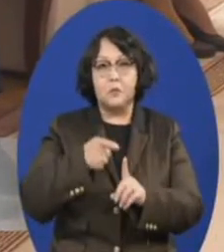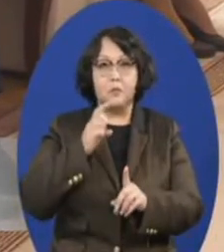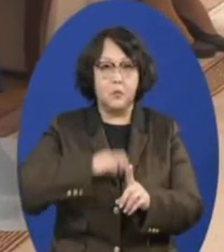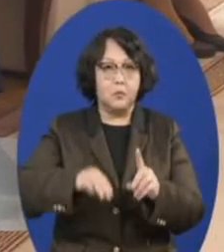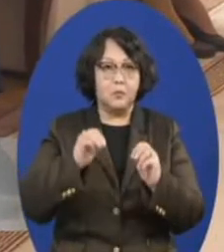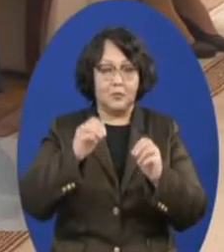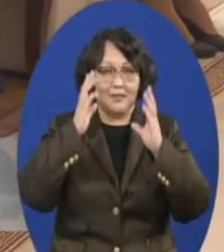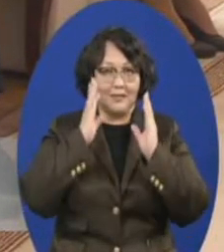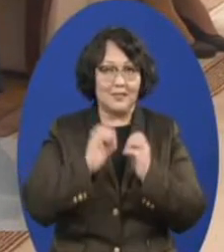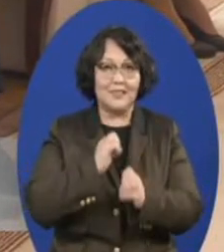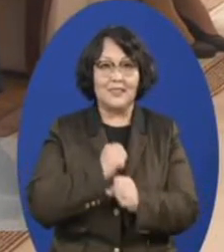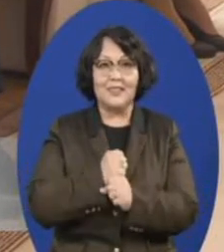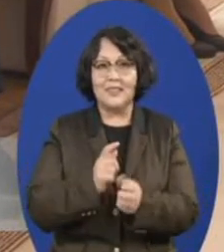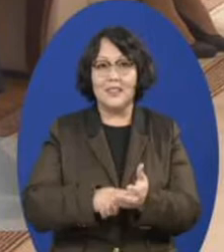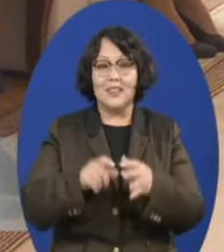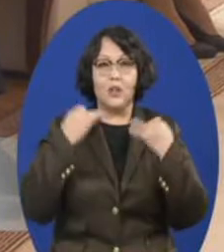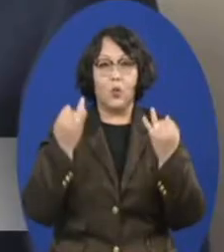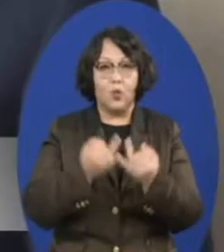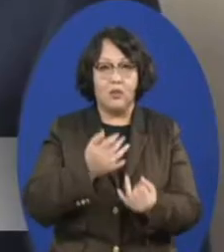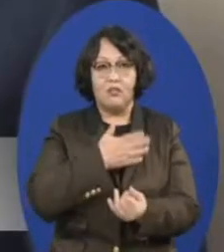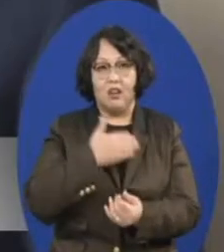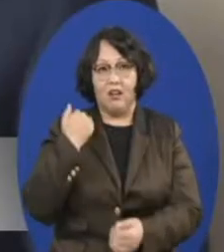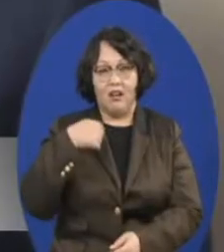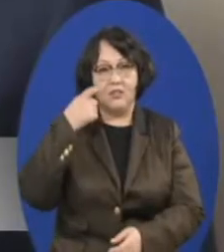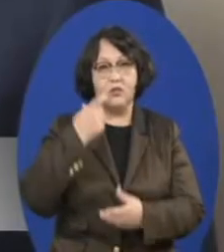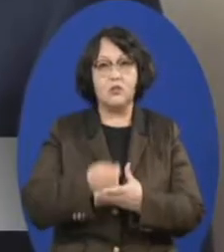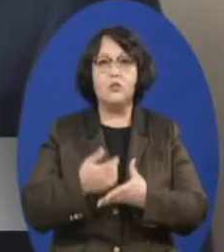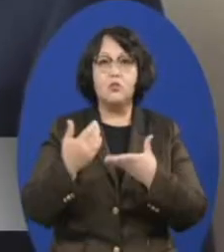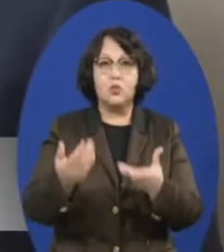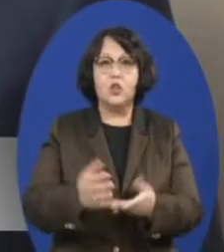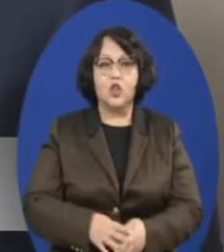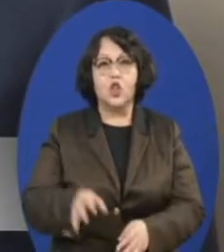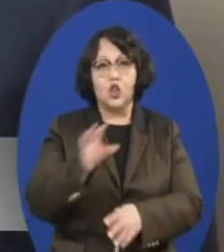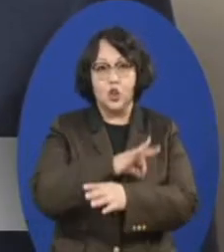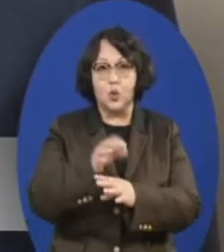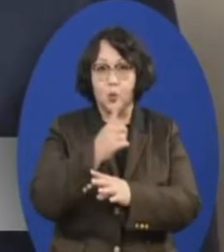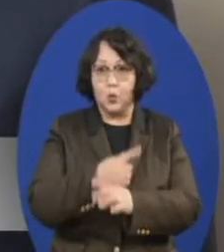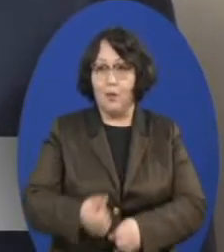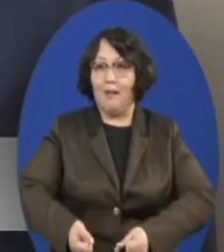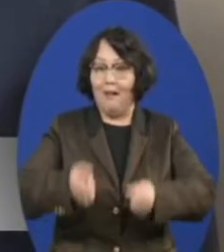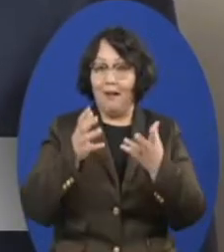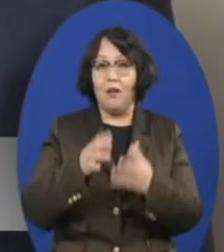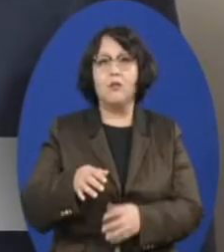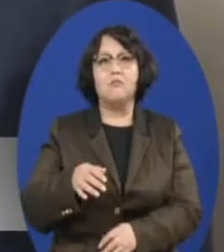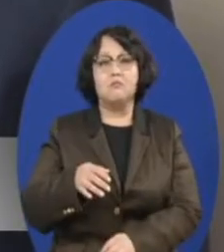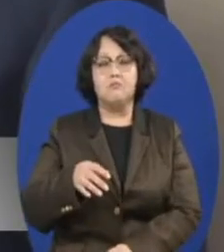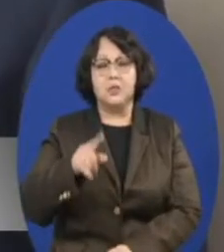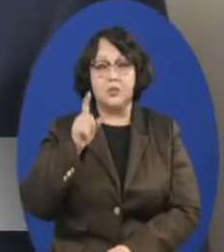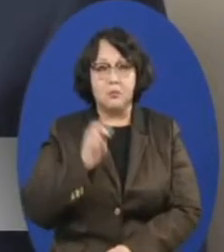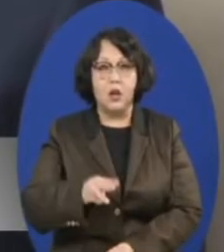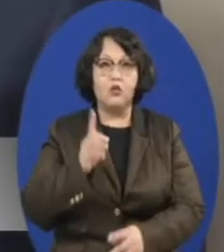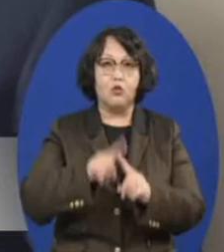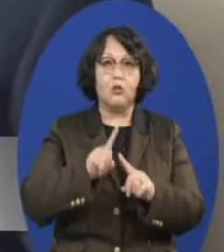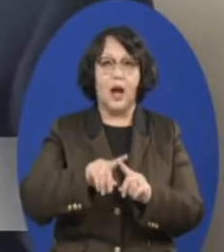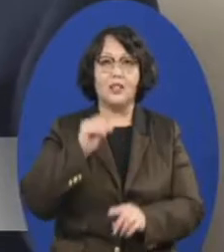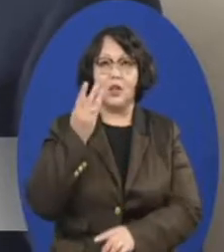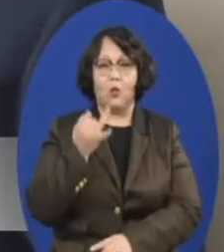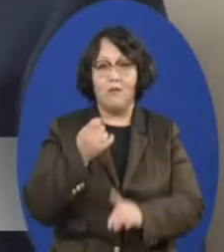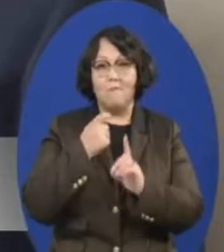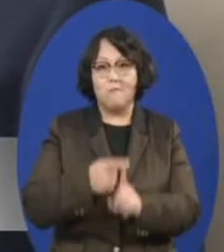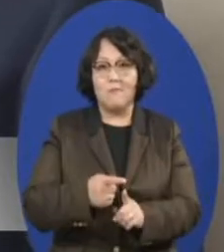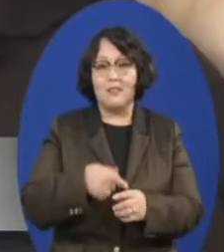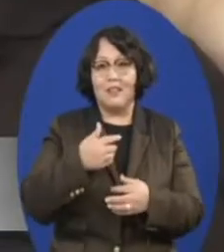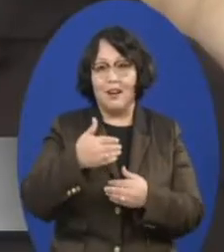эрчимжүүлэхин чиглэлд анхаарал хандуулахыг улсын хурлын даргаас хүссэн байна. Төсөл үр дүндээ хэрэгжсэн тохиолдолд улсын менежмент за хөдөө аж ахуйн чиглэл